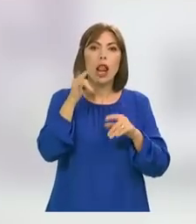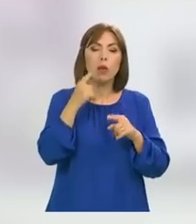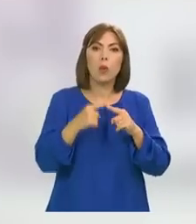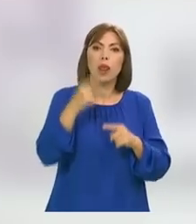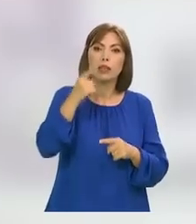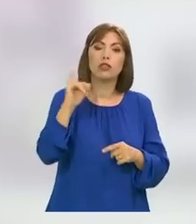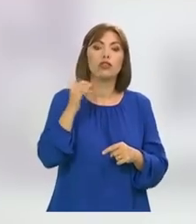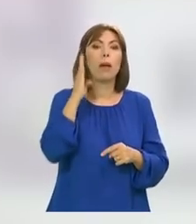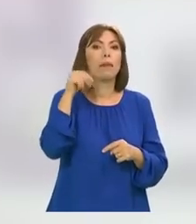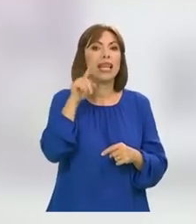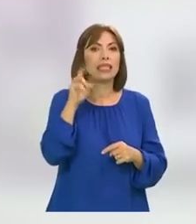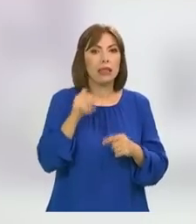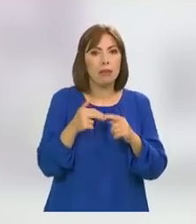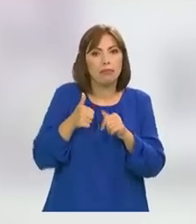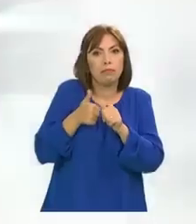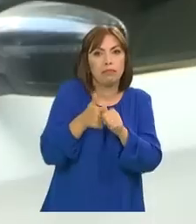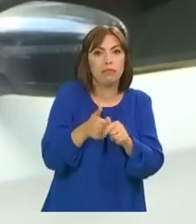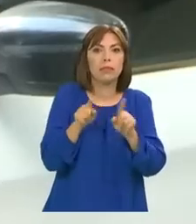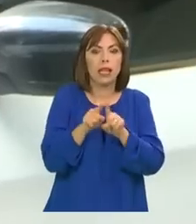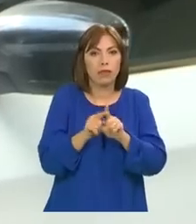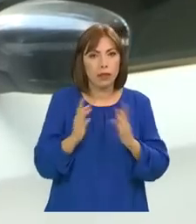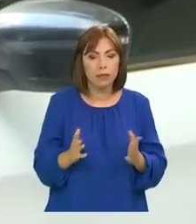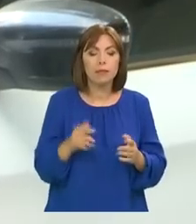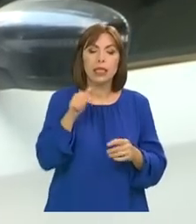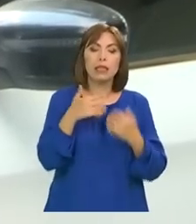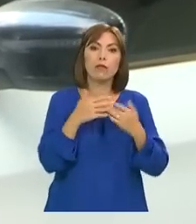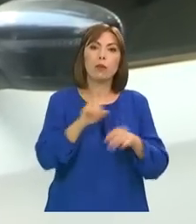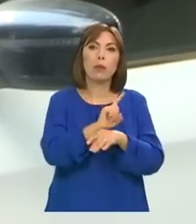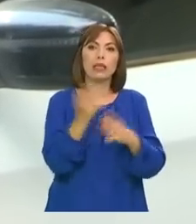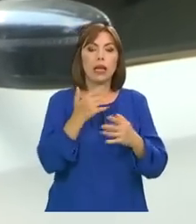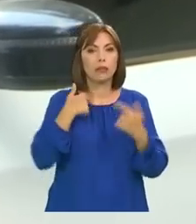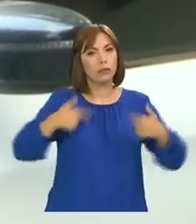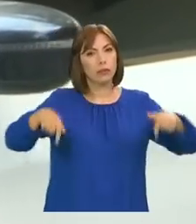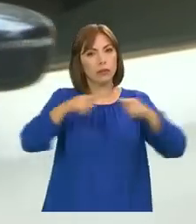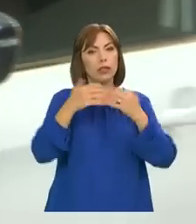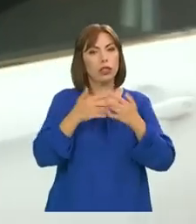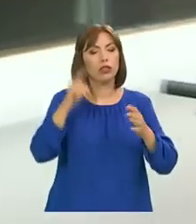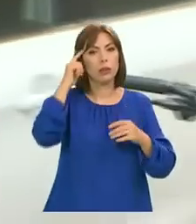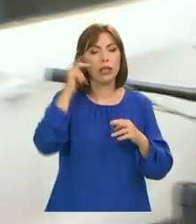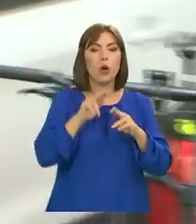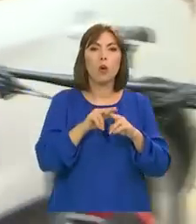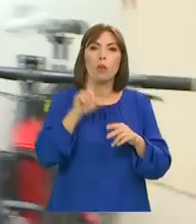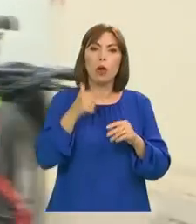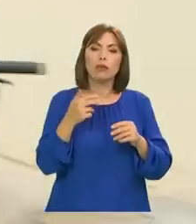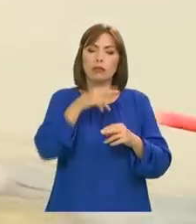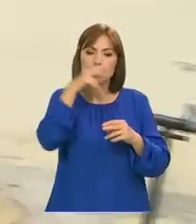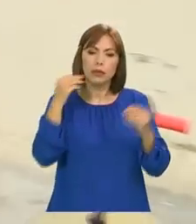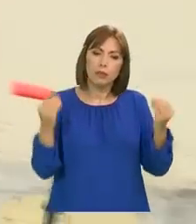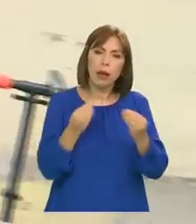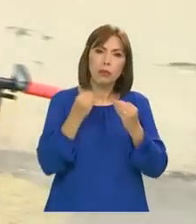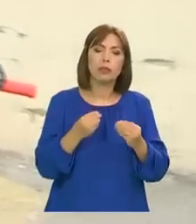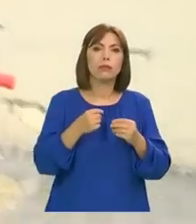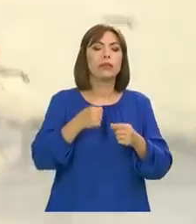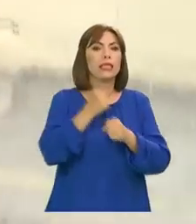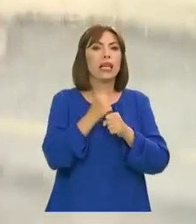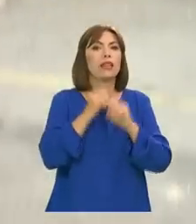iar benzina îi călca și ea pe urme. E bine, ăsta a fost momentul în care am început să ne gândim cum să ajungem cât mai eficient la serviciu. Asta a însemnat că vânzările